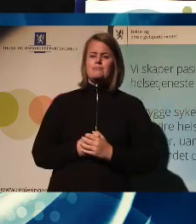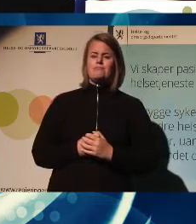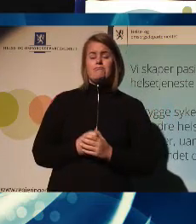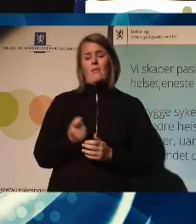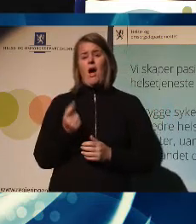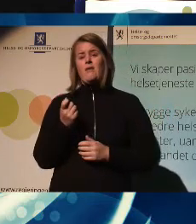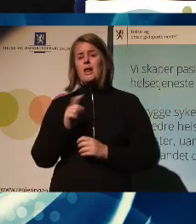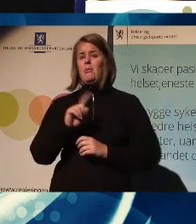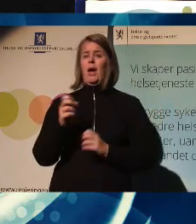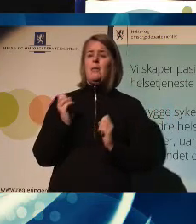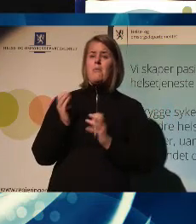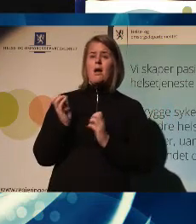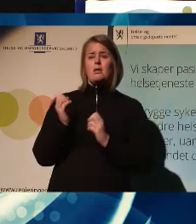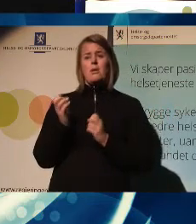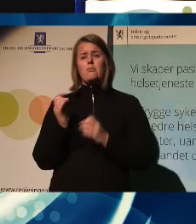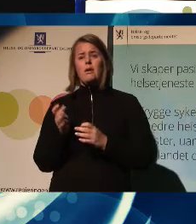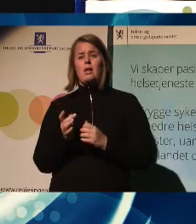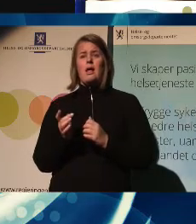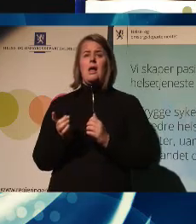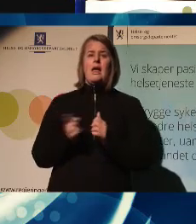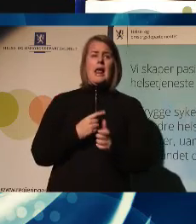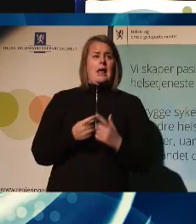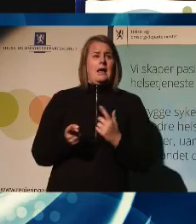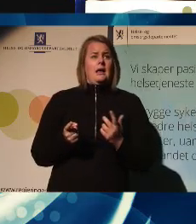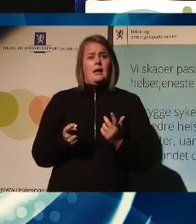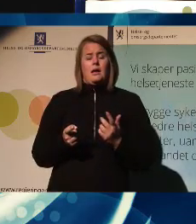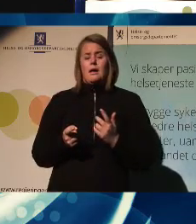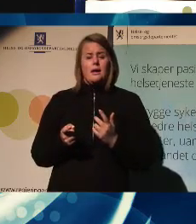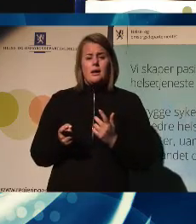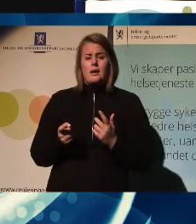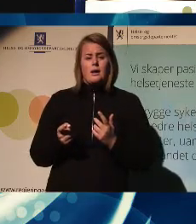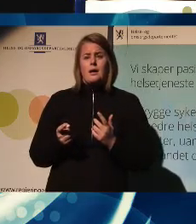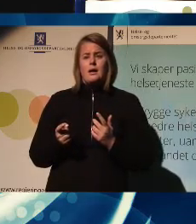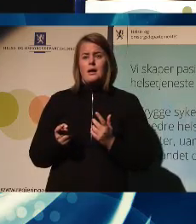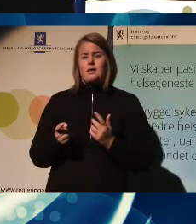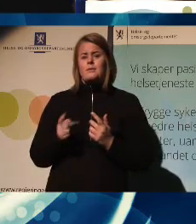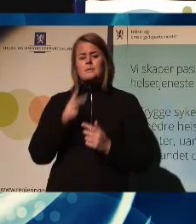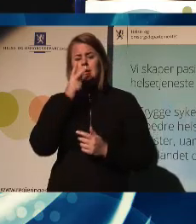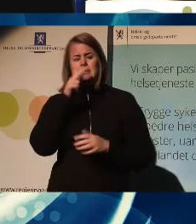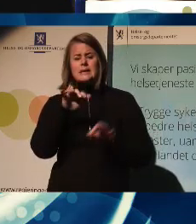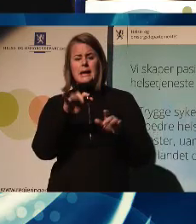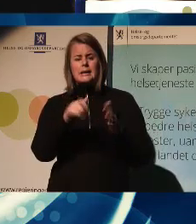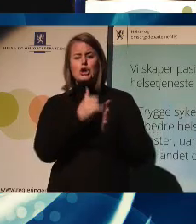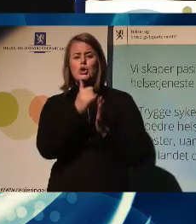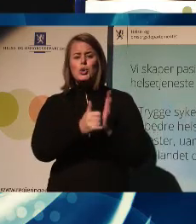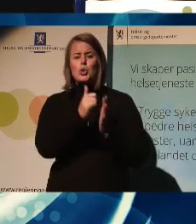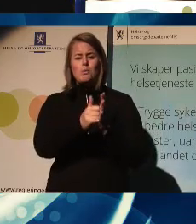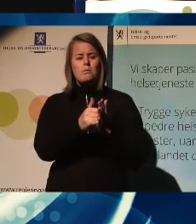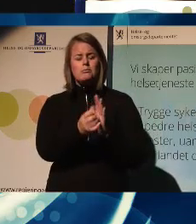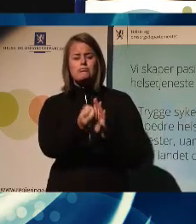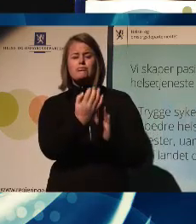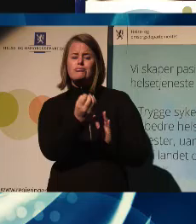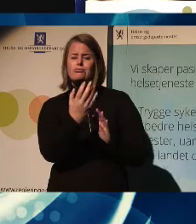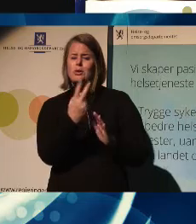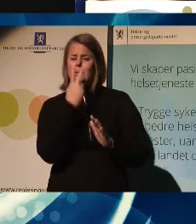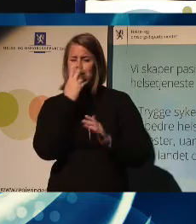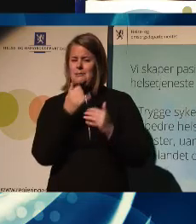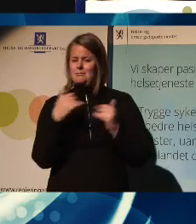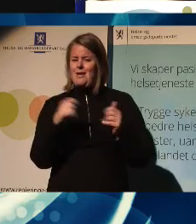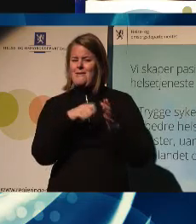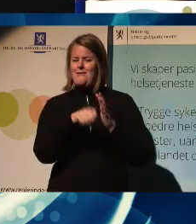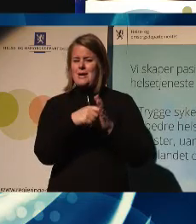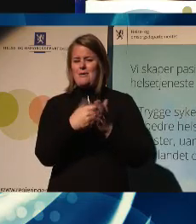bare og snakker i lag. Andre ganger så sitter vi og ser på YouTube for å se på filmer som driver